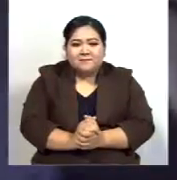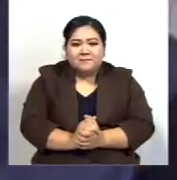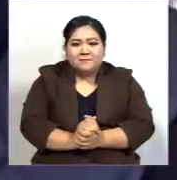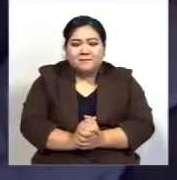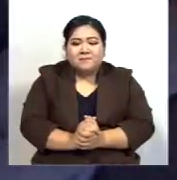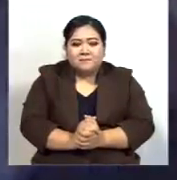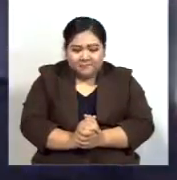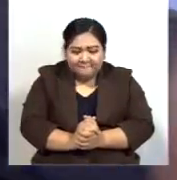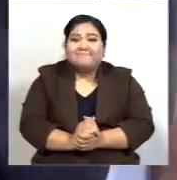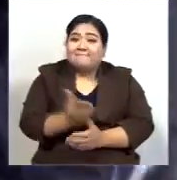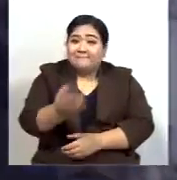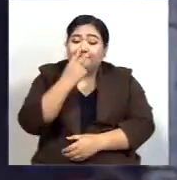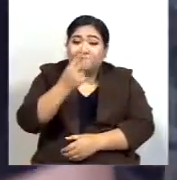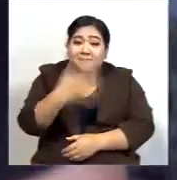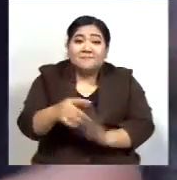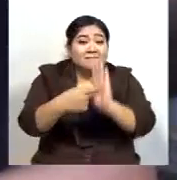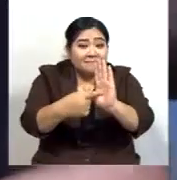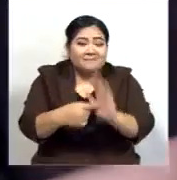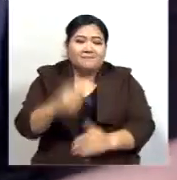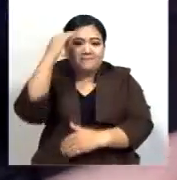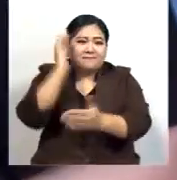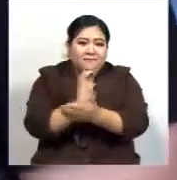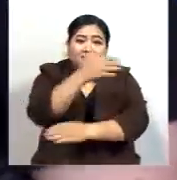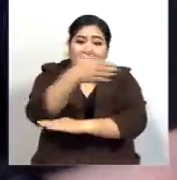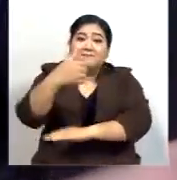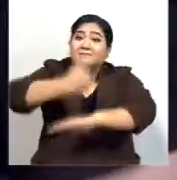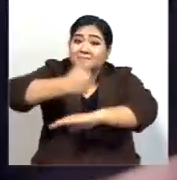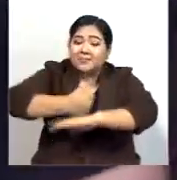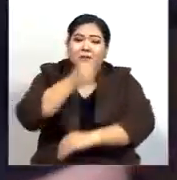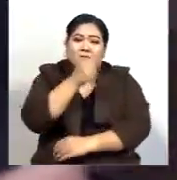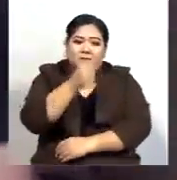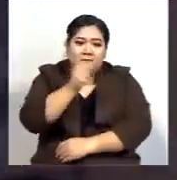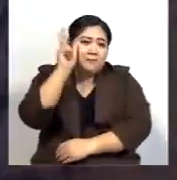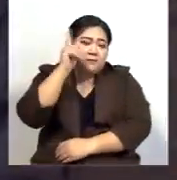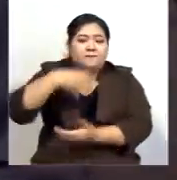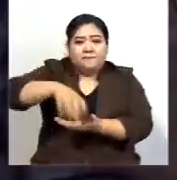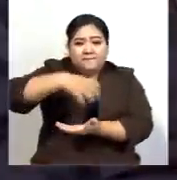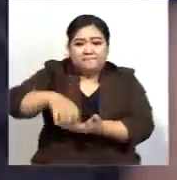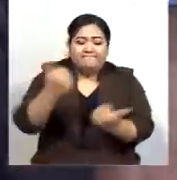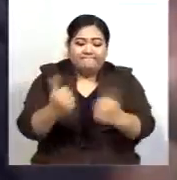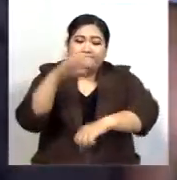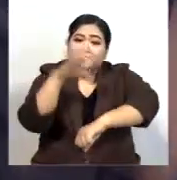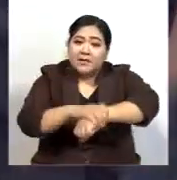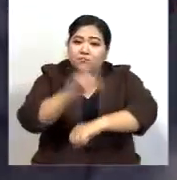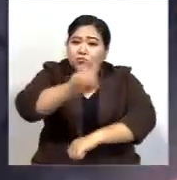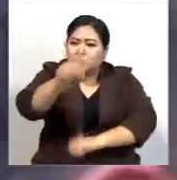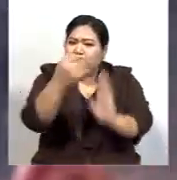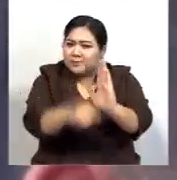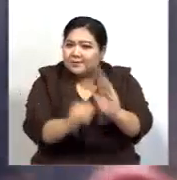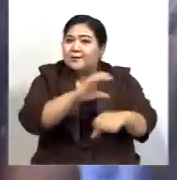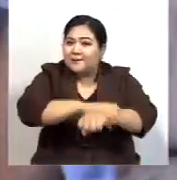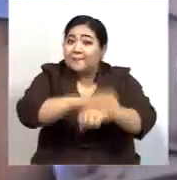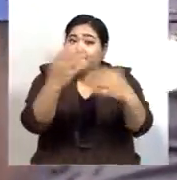คุณผู้ชมคะและนี่ก็เป็นคำให้สัมภาษณ์นะคะหลังจากการจับตัวผู้ต้องหาเรียบร้อยแล้วนะ